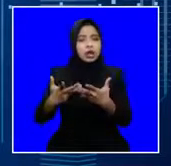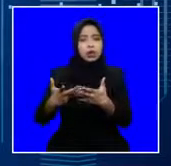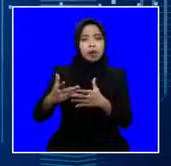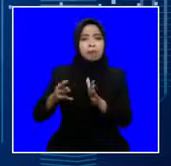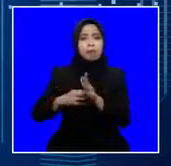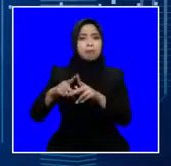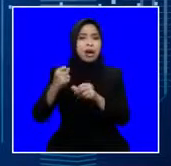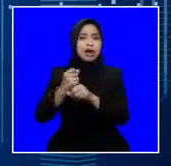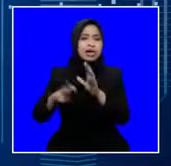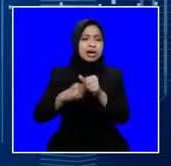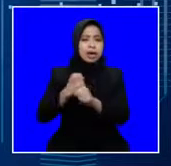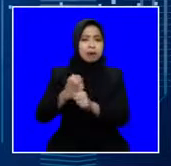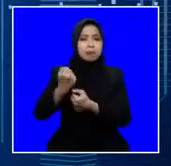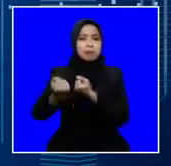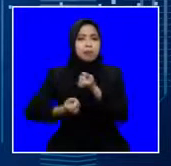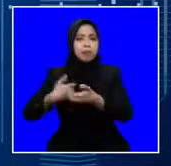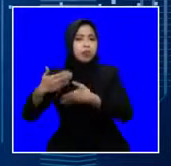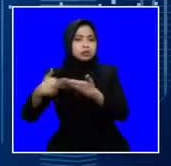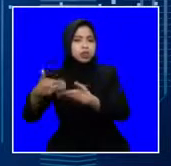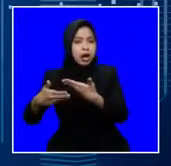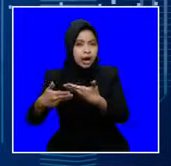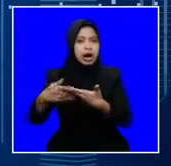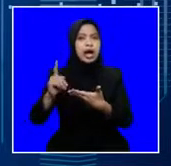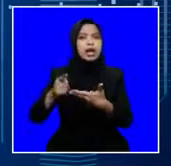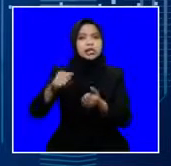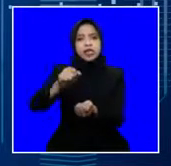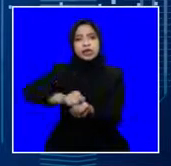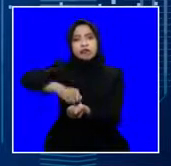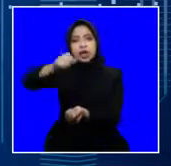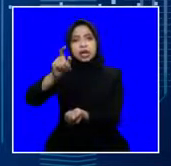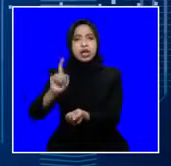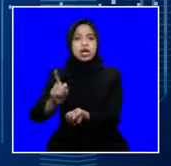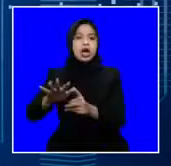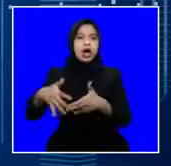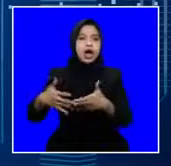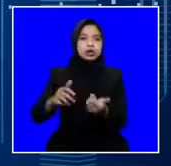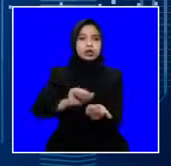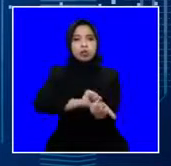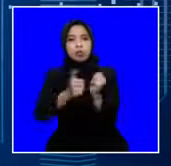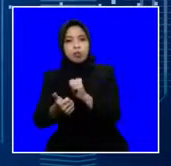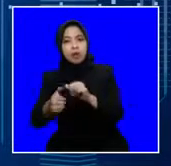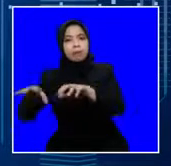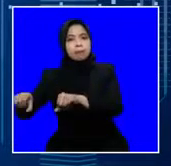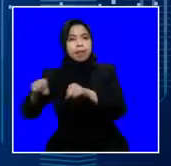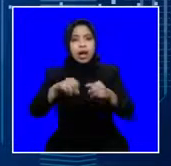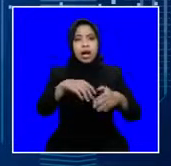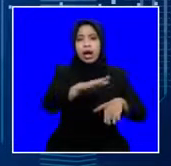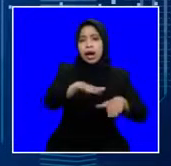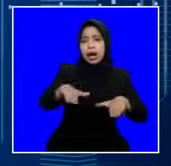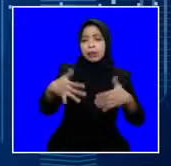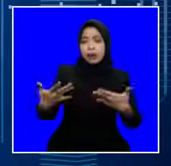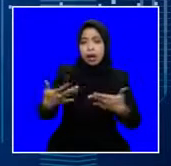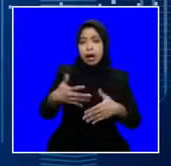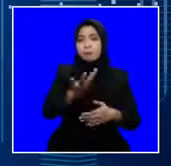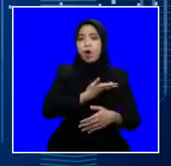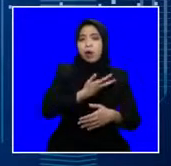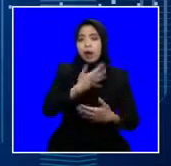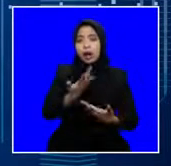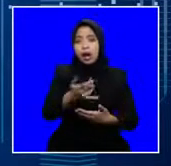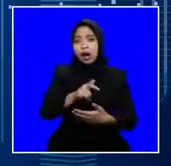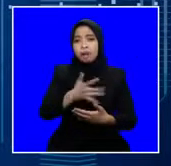6 bulan di dalam perusahaan, magang bersertifikat, ya, atau exchange student kemana, di mana dia